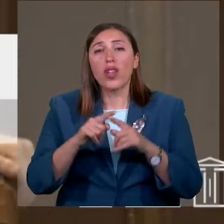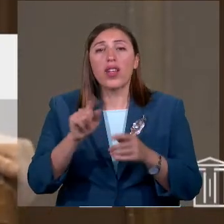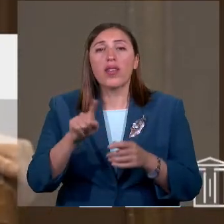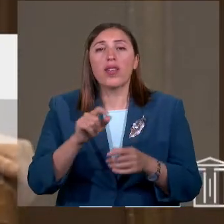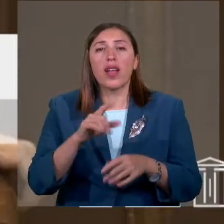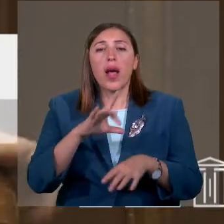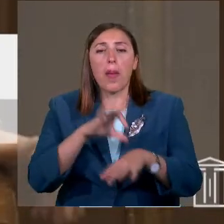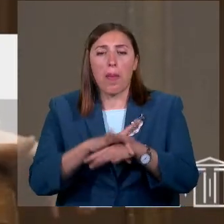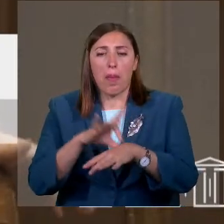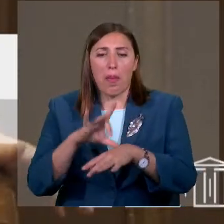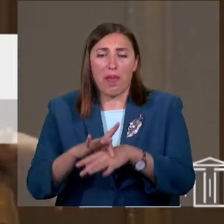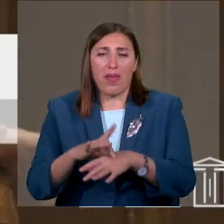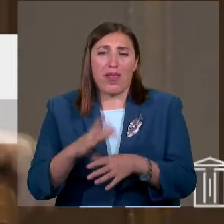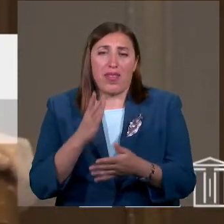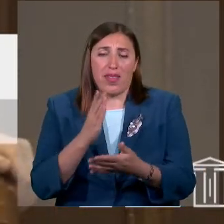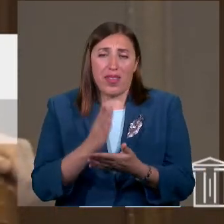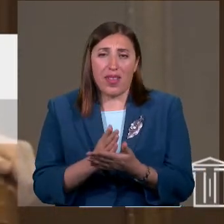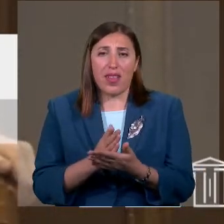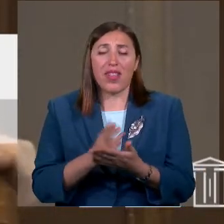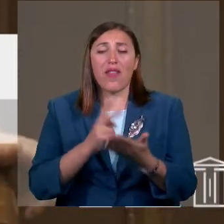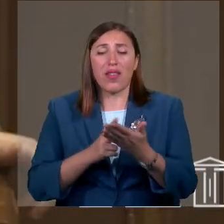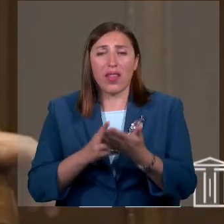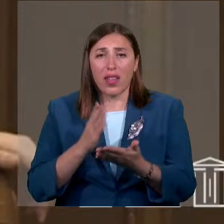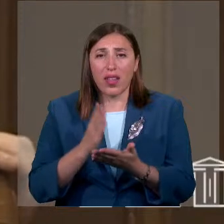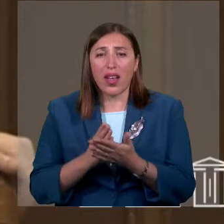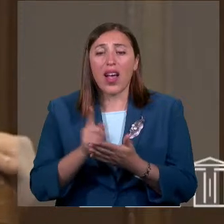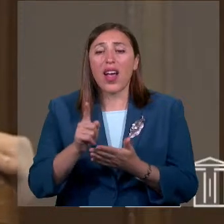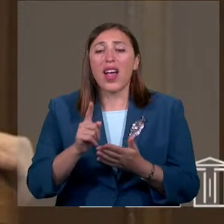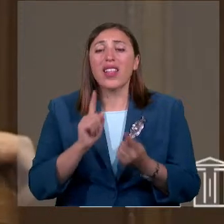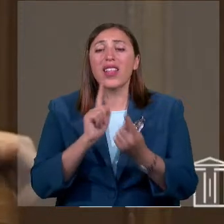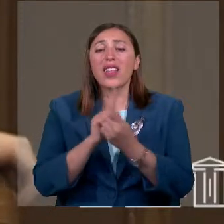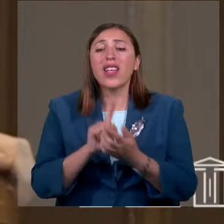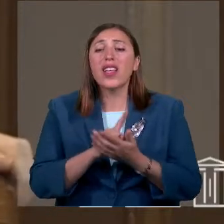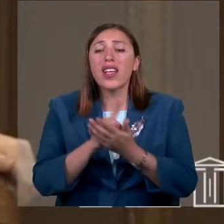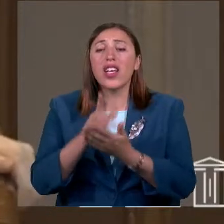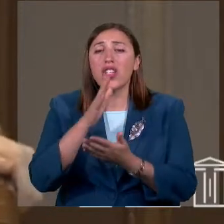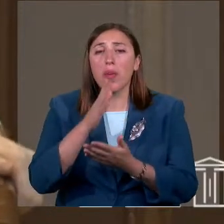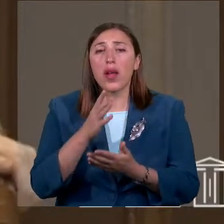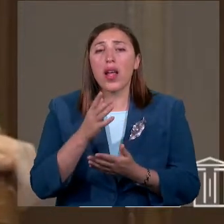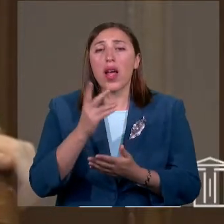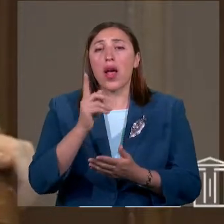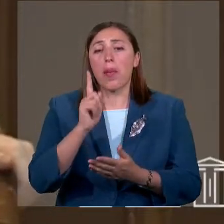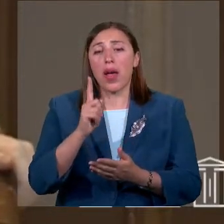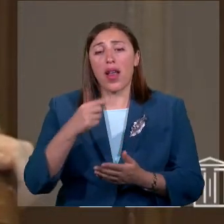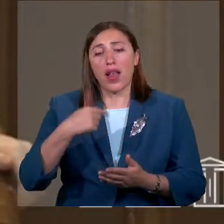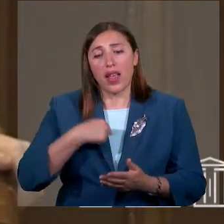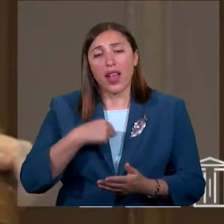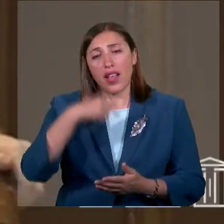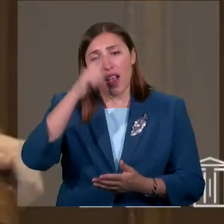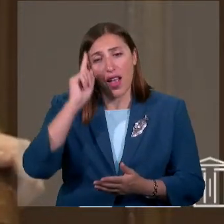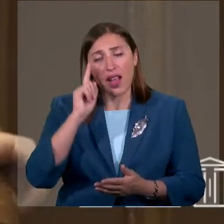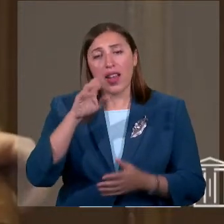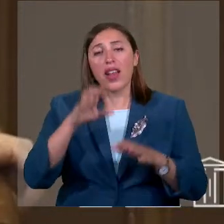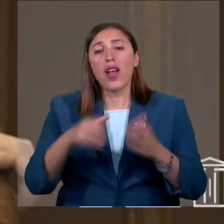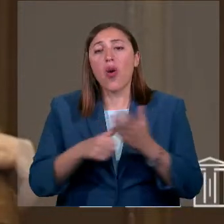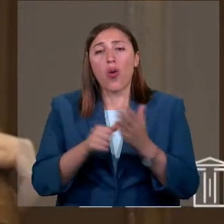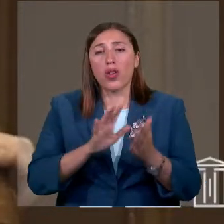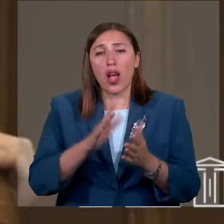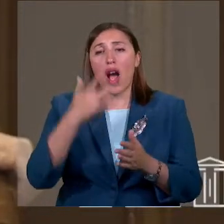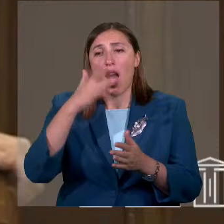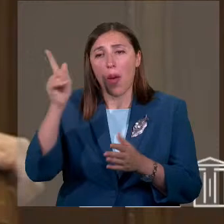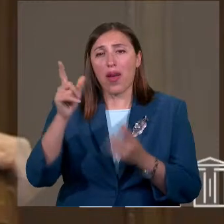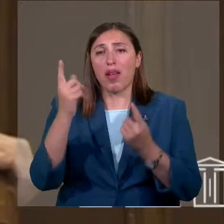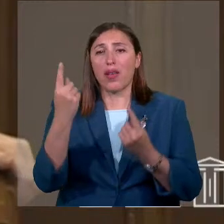կան, բանակցությունները, որ ընթացել են սենյակում, միայն հայկական կողմը չի եղել, ամերիկյան կողմն էլ եղել,